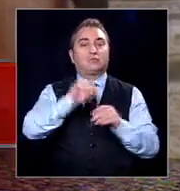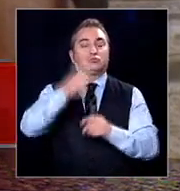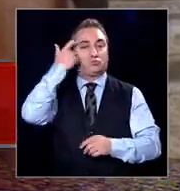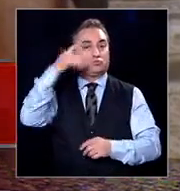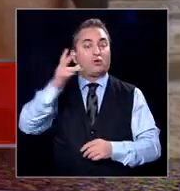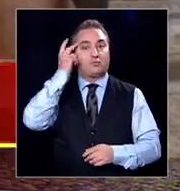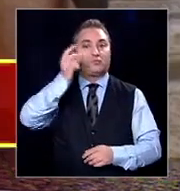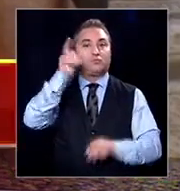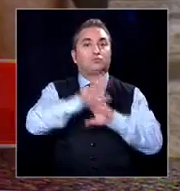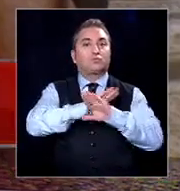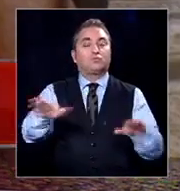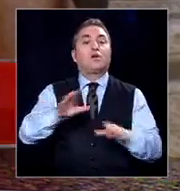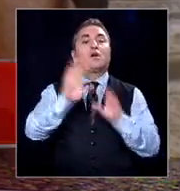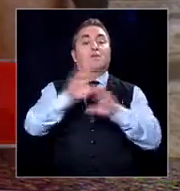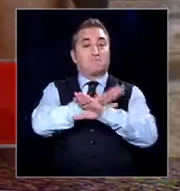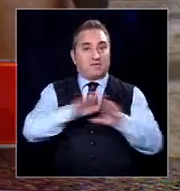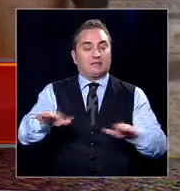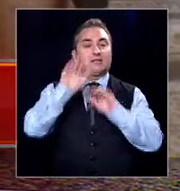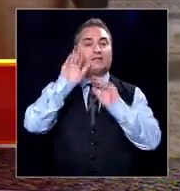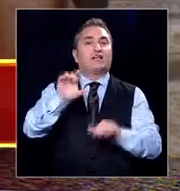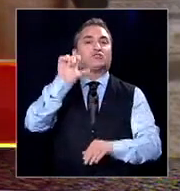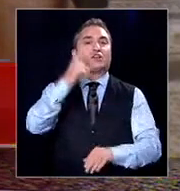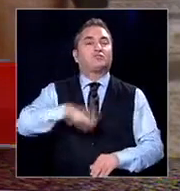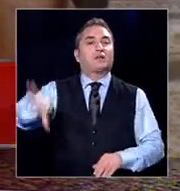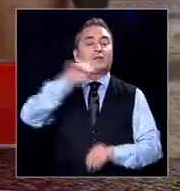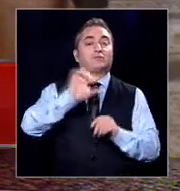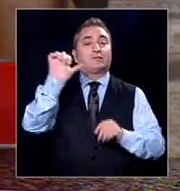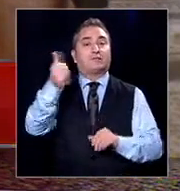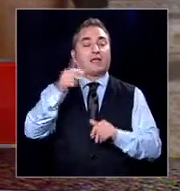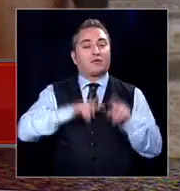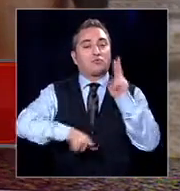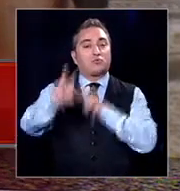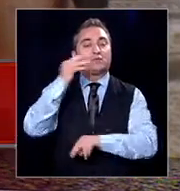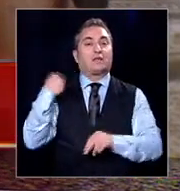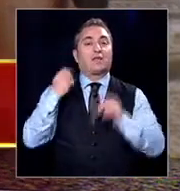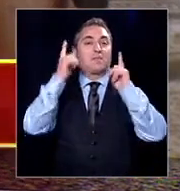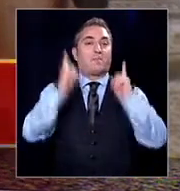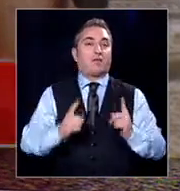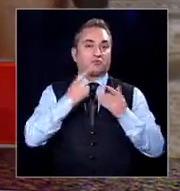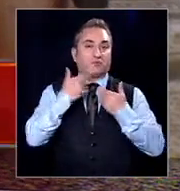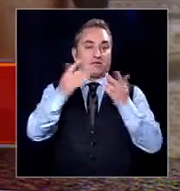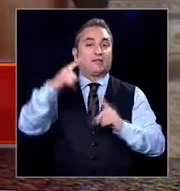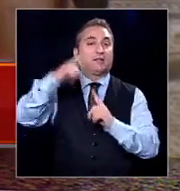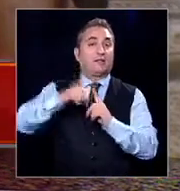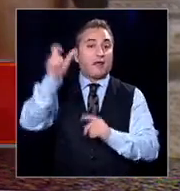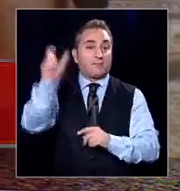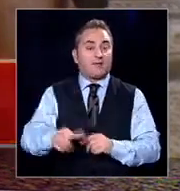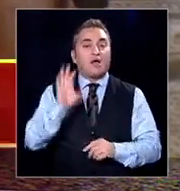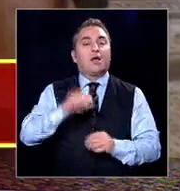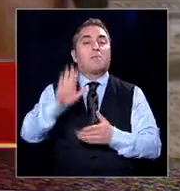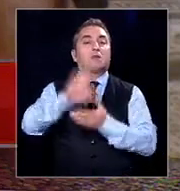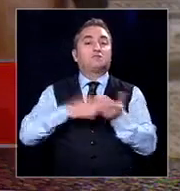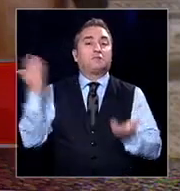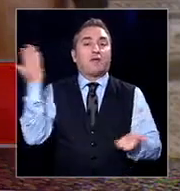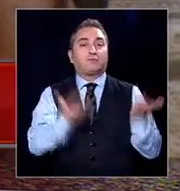bitmez destekçilerine müthiş bir yolculuk yeni başlıyor mesajı yolladı. Daha düne kadar yanında olanlarsa istifalarını birer birer